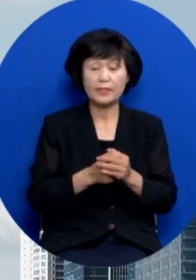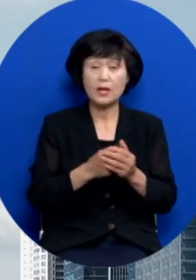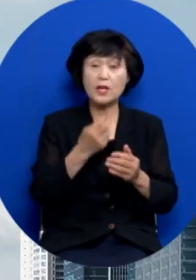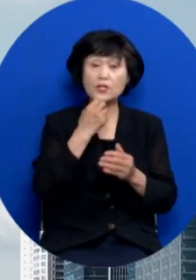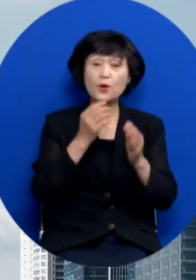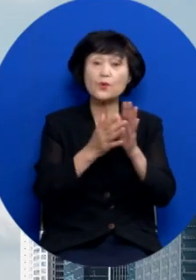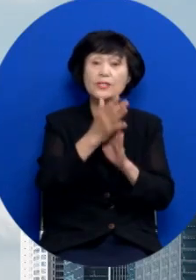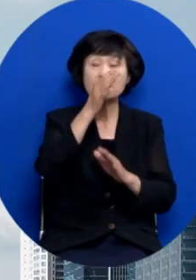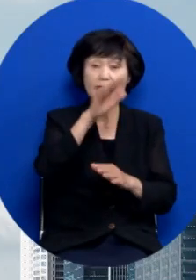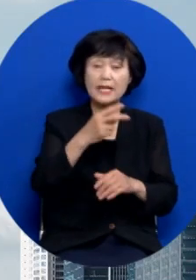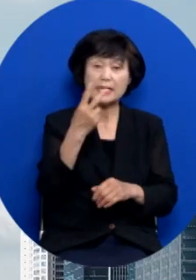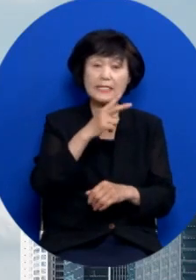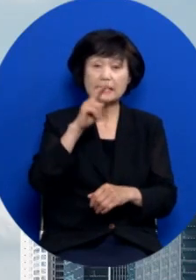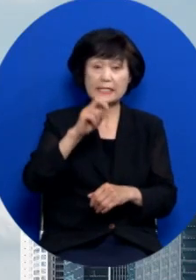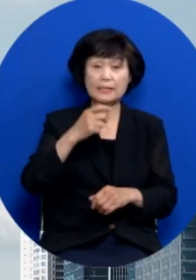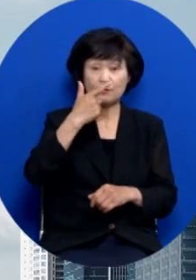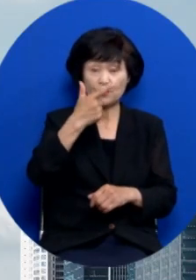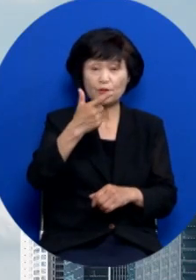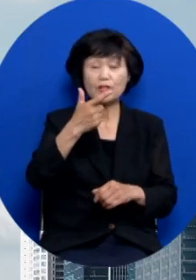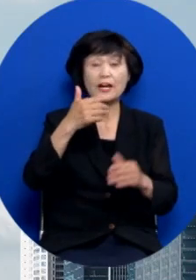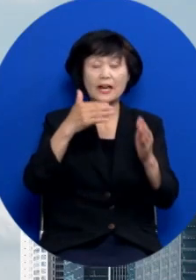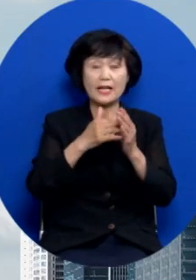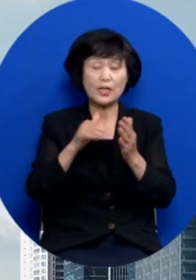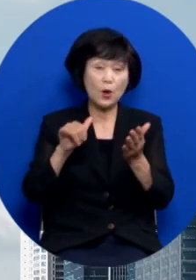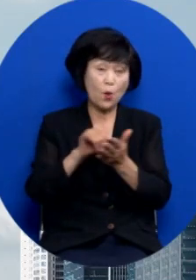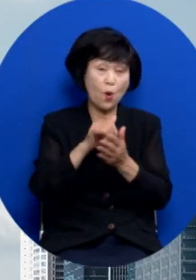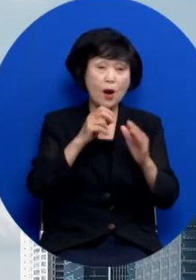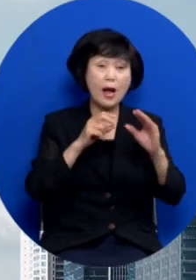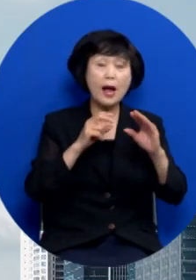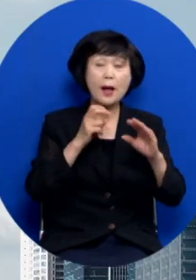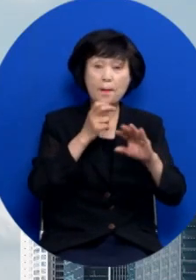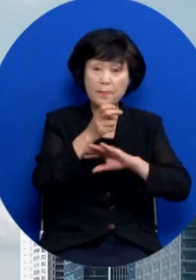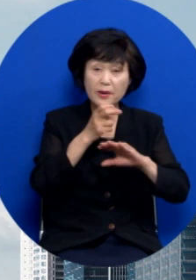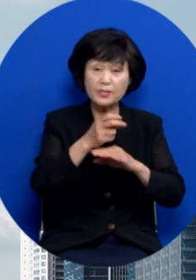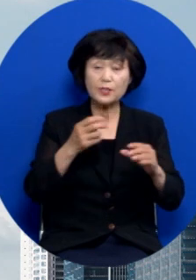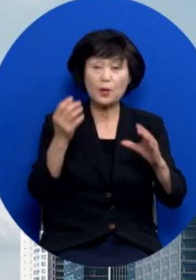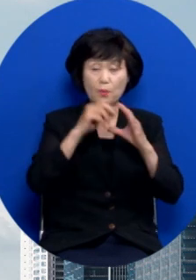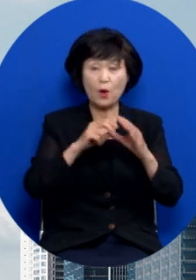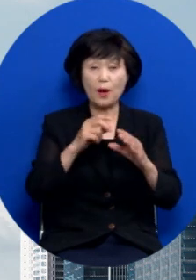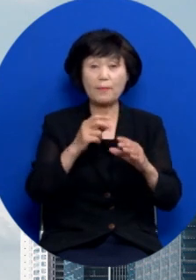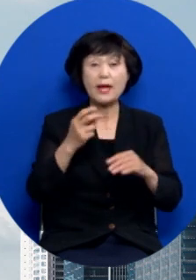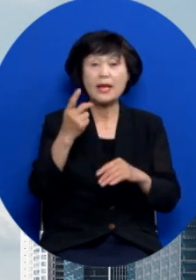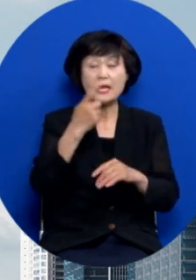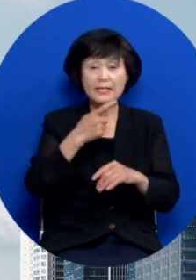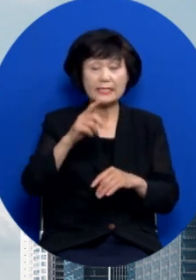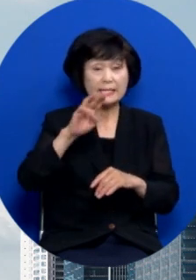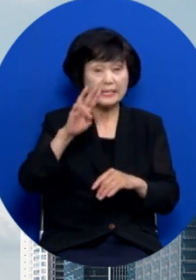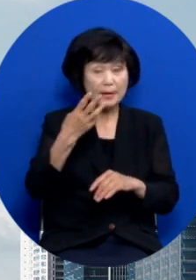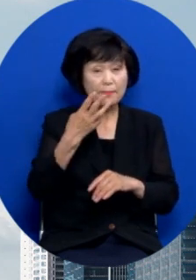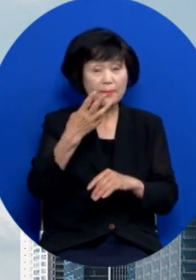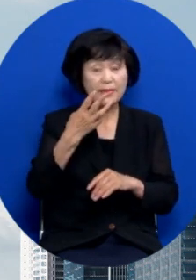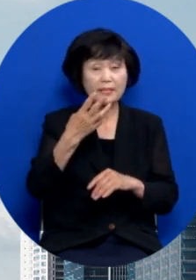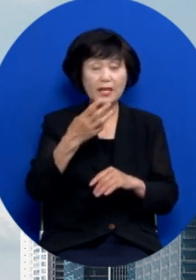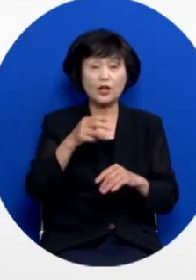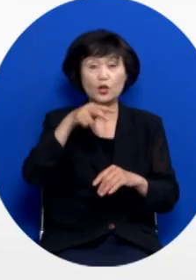서울시가 2026년까지 공항버스를 포함해 버스 1,300대를 수소버스로 전환하기로